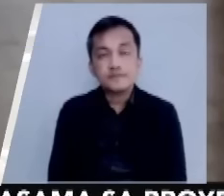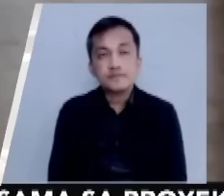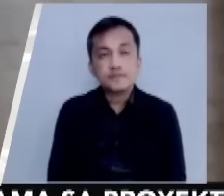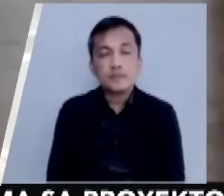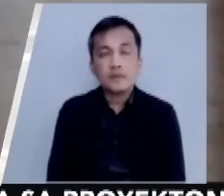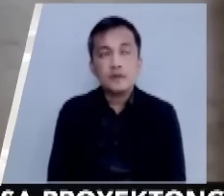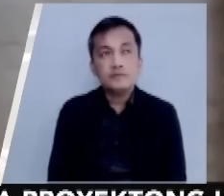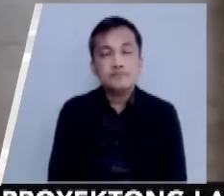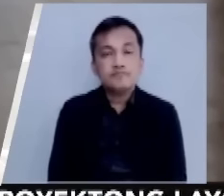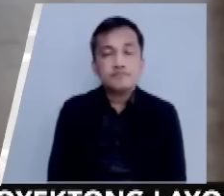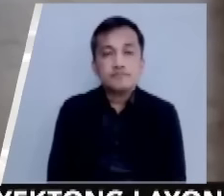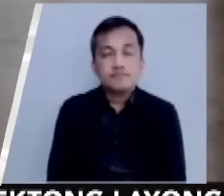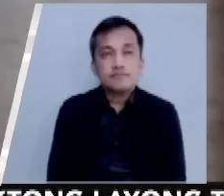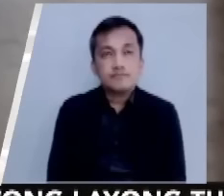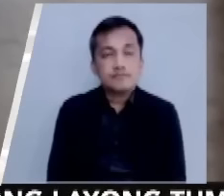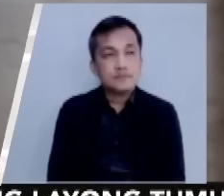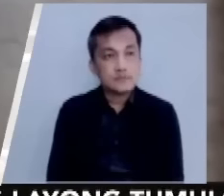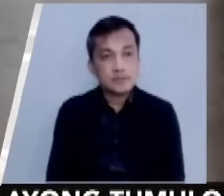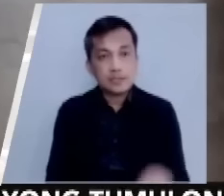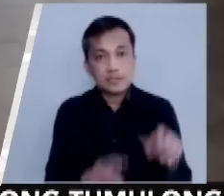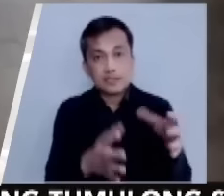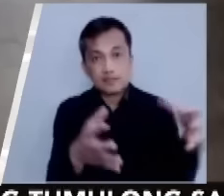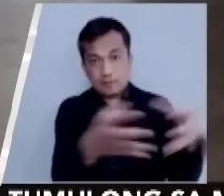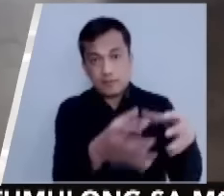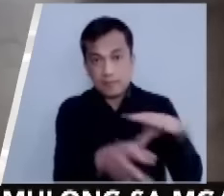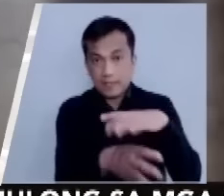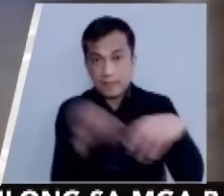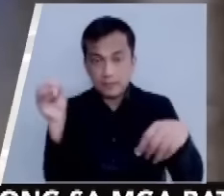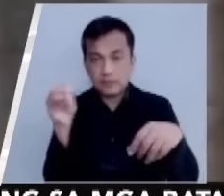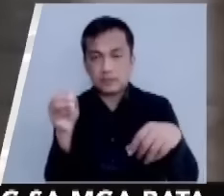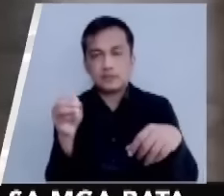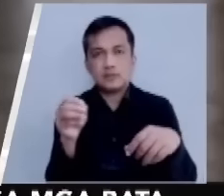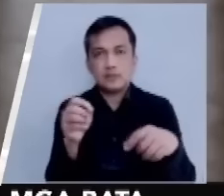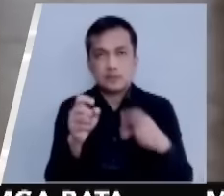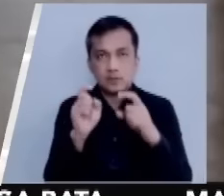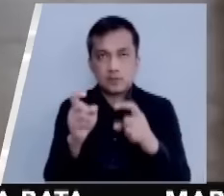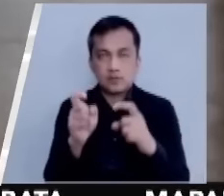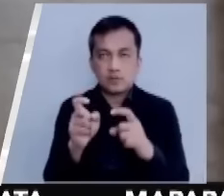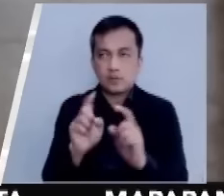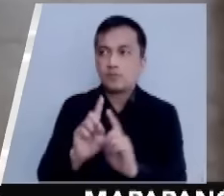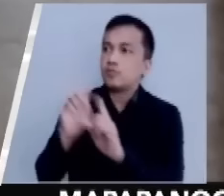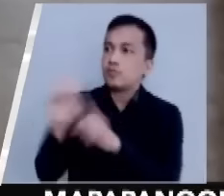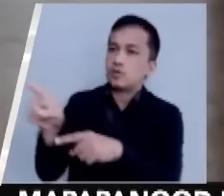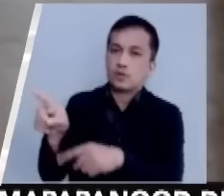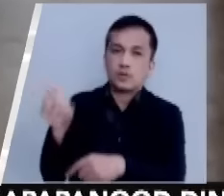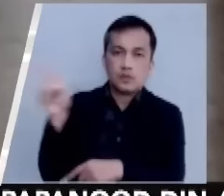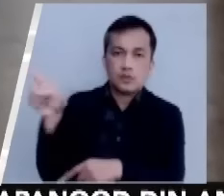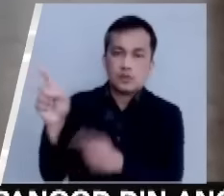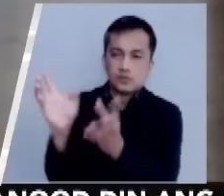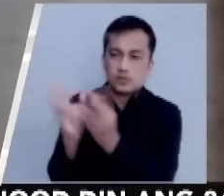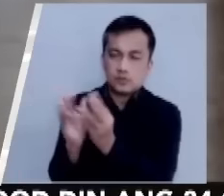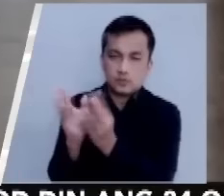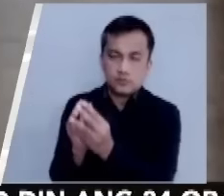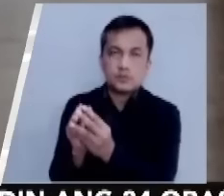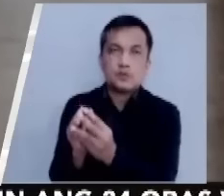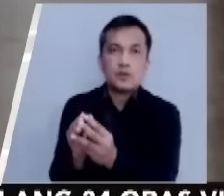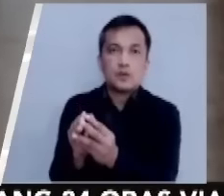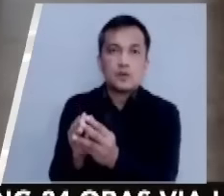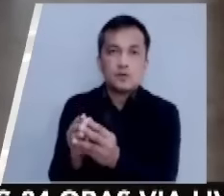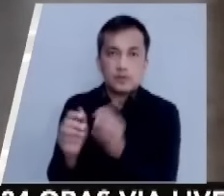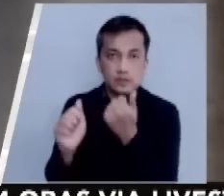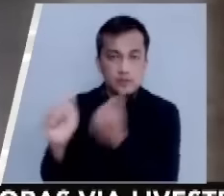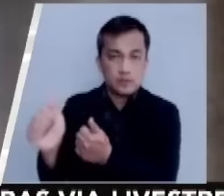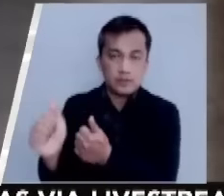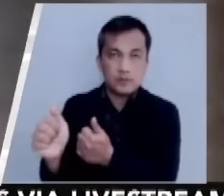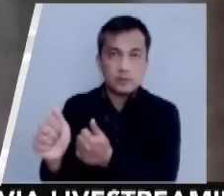Vicky, paglabas nila nung kwarto ay agad-agad silang pumunta na doon sa mismong sesyon dahil nga hinahabol nila ito. Mga